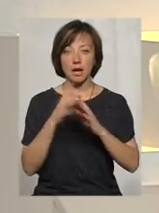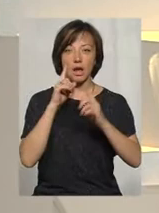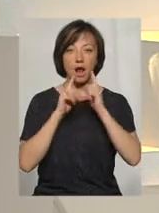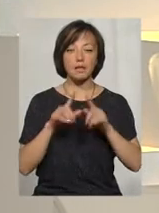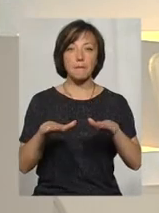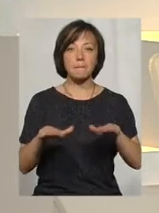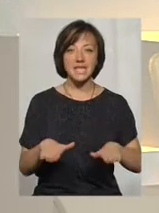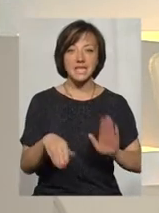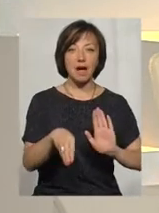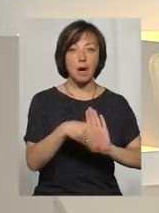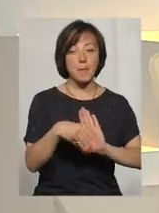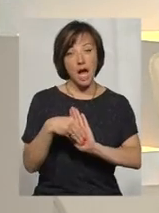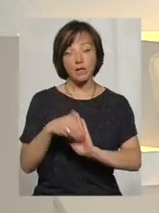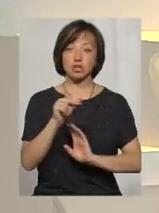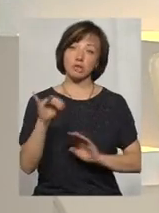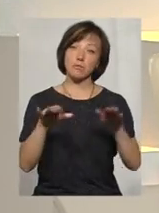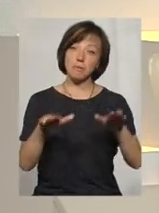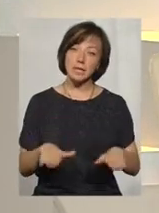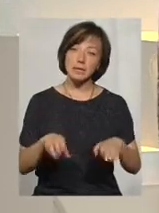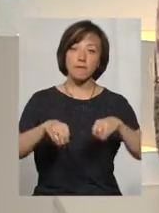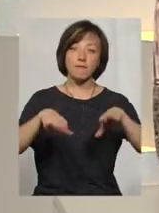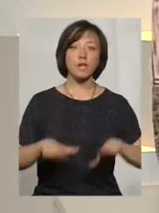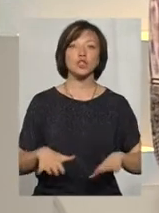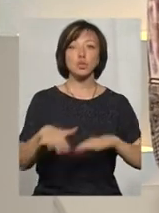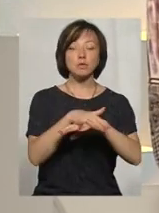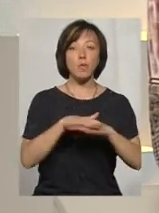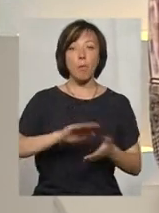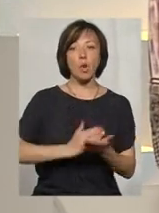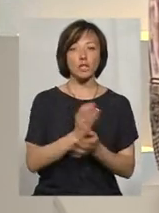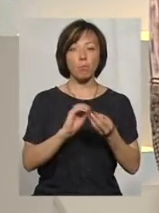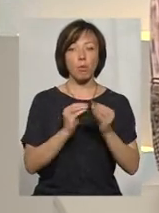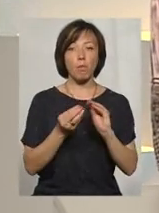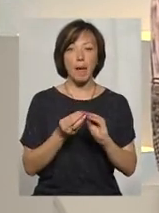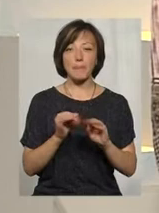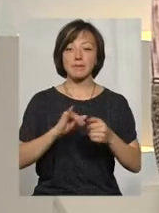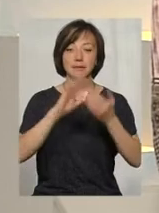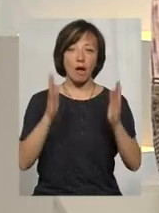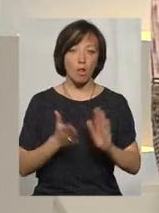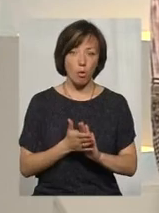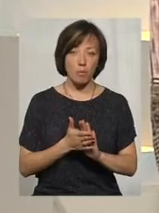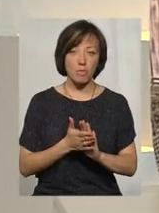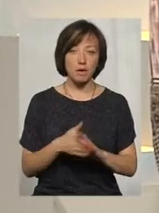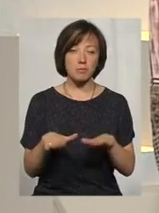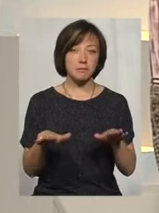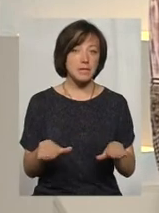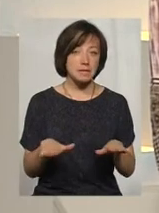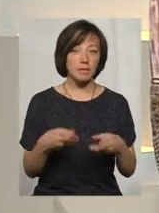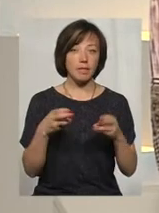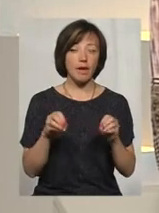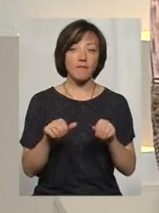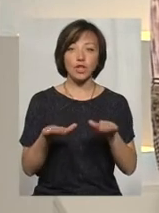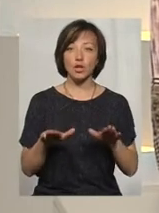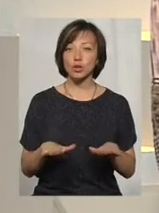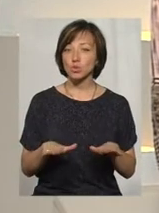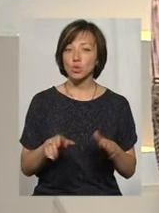місцем хабарним чи місцем для вирішення суспільно-політичних проблем і загалом місцем, де